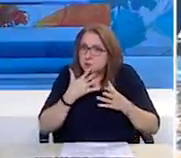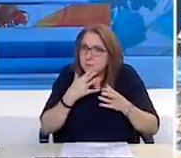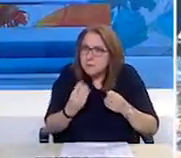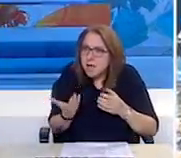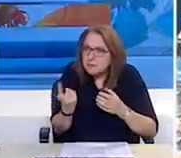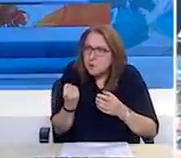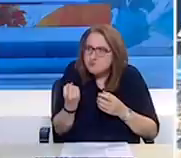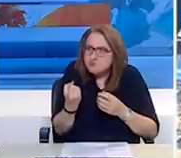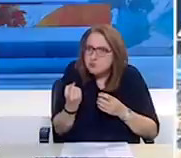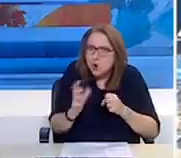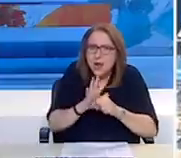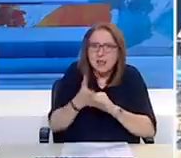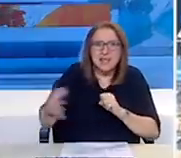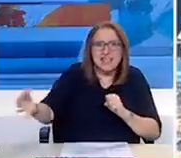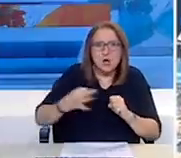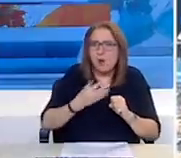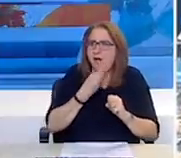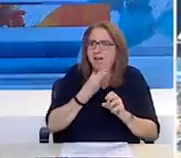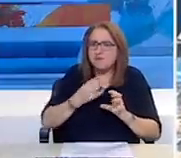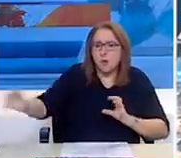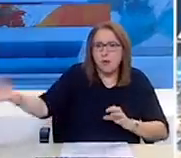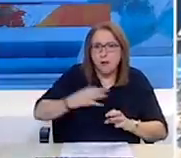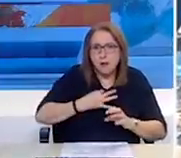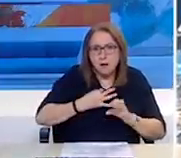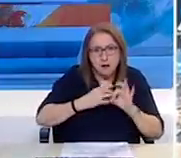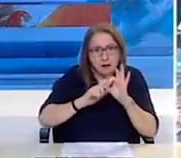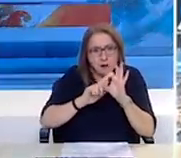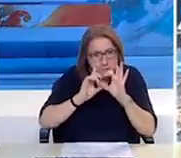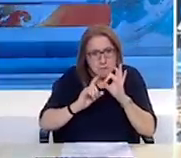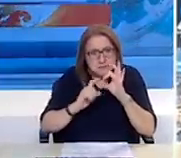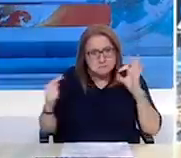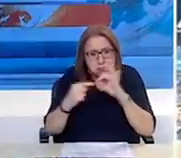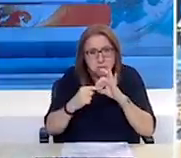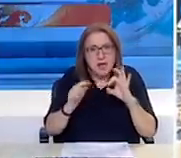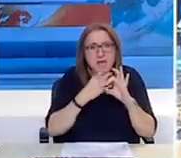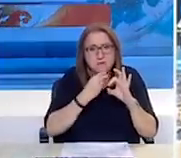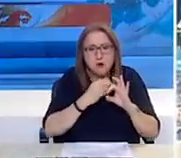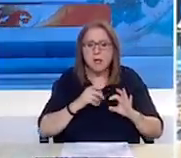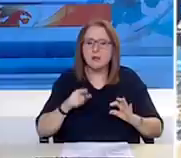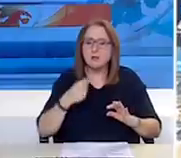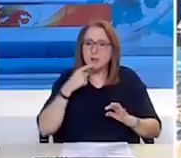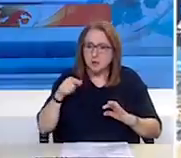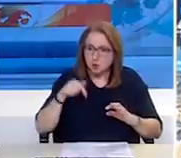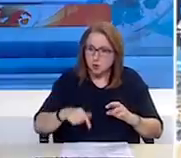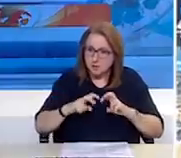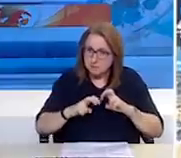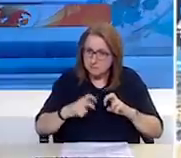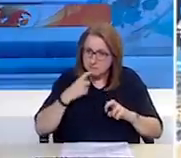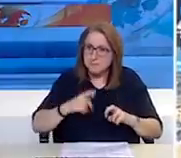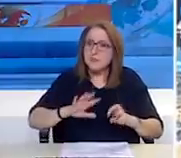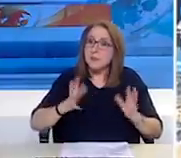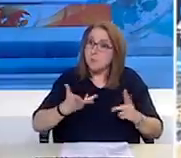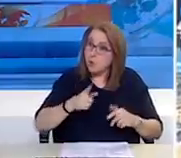άλλη μεριά, ήταν γνωστό πως περισσότερα επίπεδα τέτοιας πρωτεΐνης στον οργανισμό θα μπορούσαν να μειώσουν